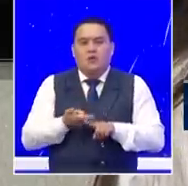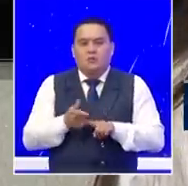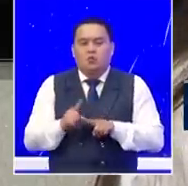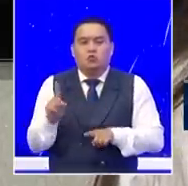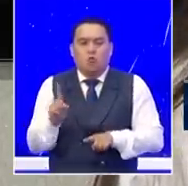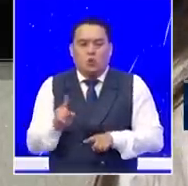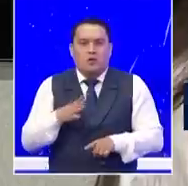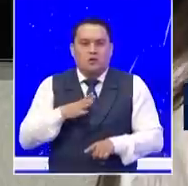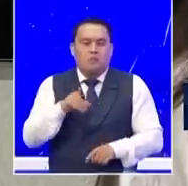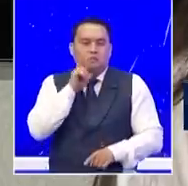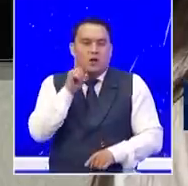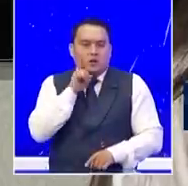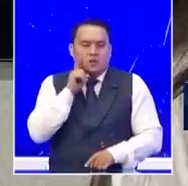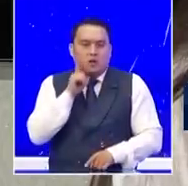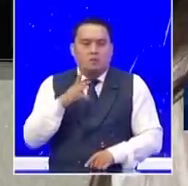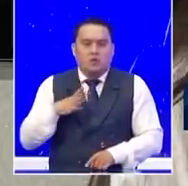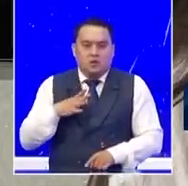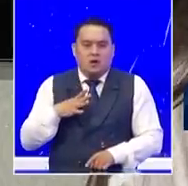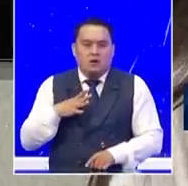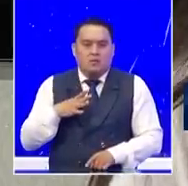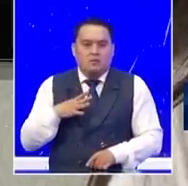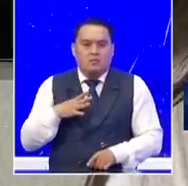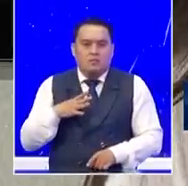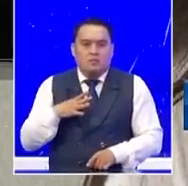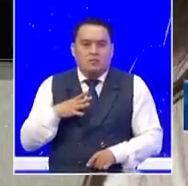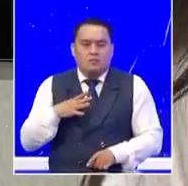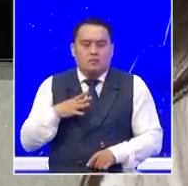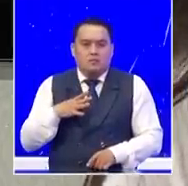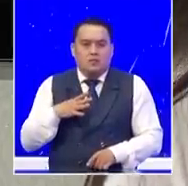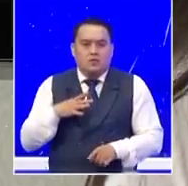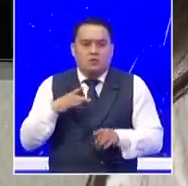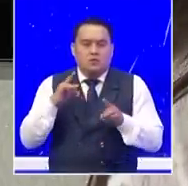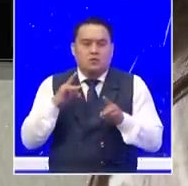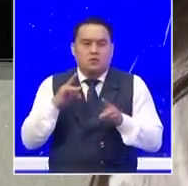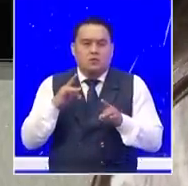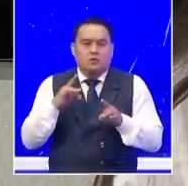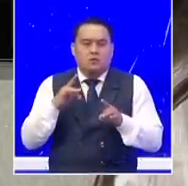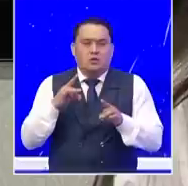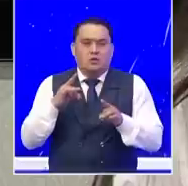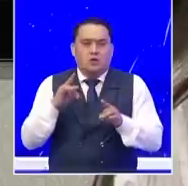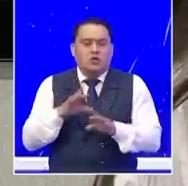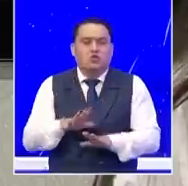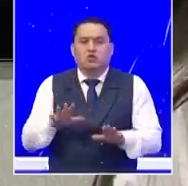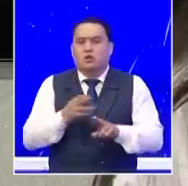он и не был молодым, для нас это было очень неожиданно и